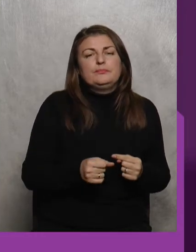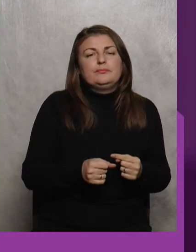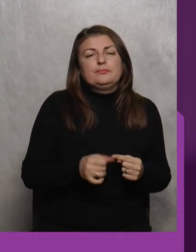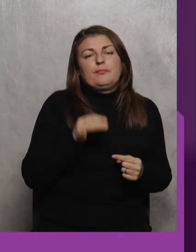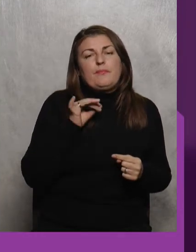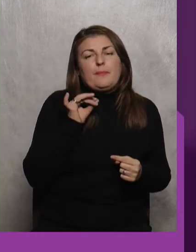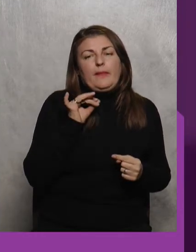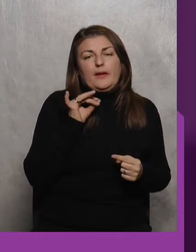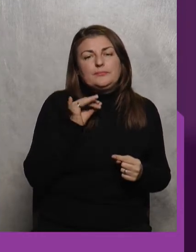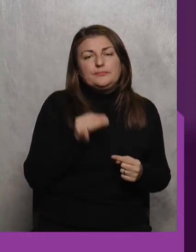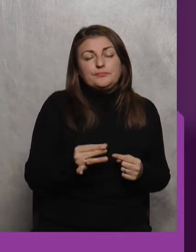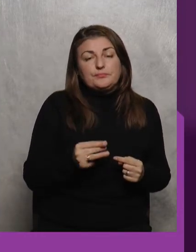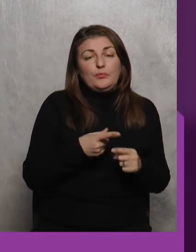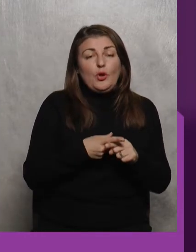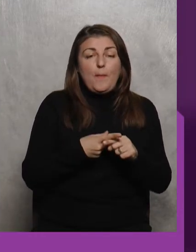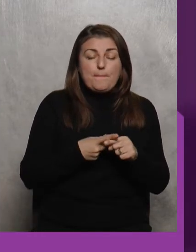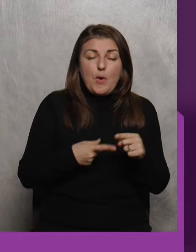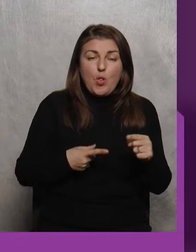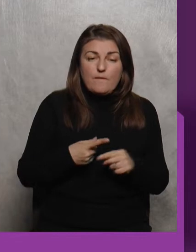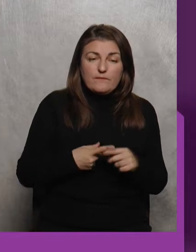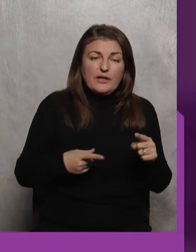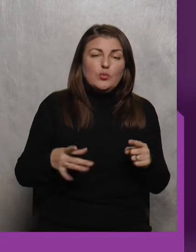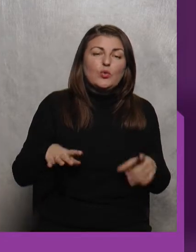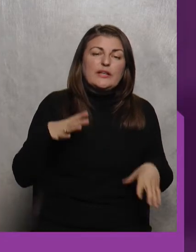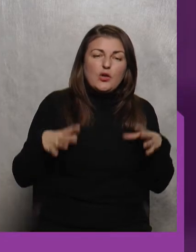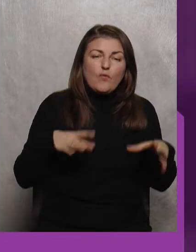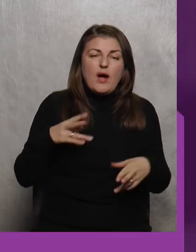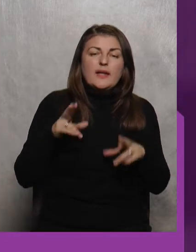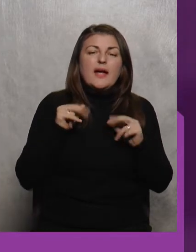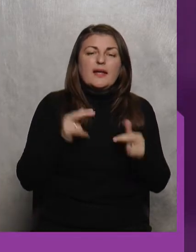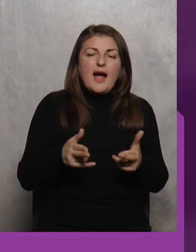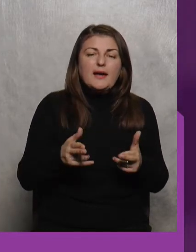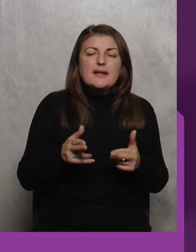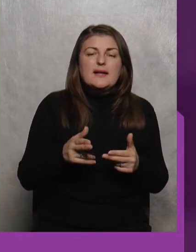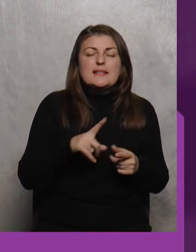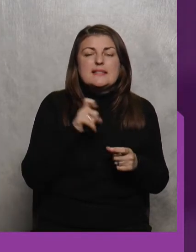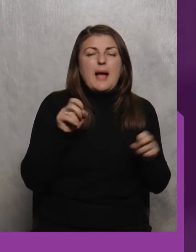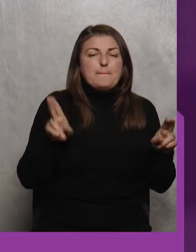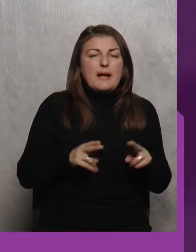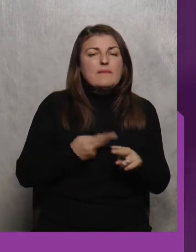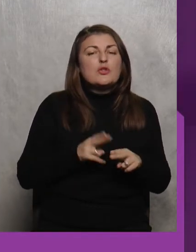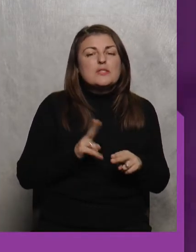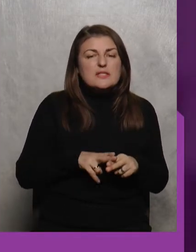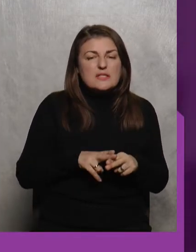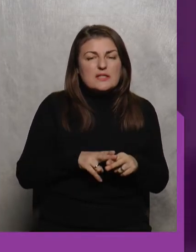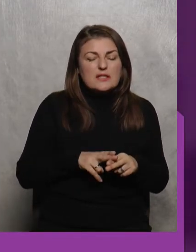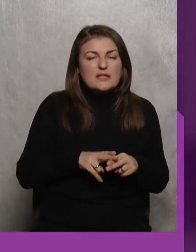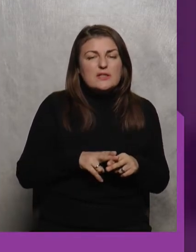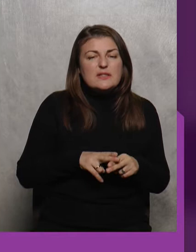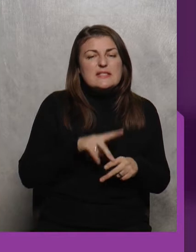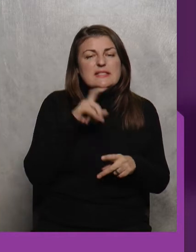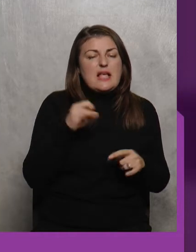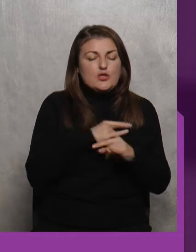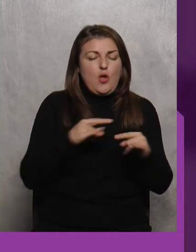і половину тренування, як за правило, це за